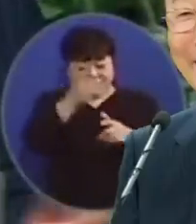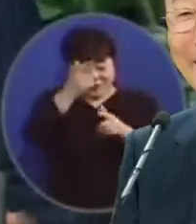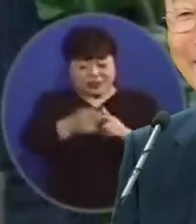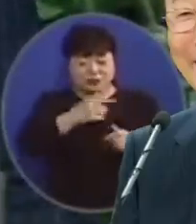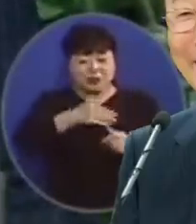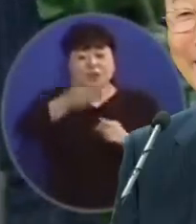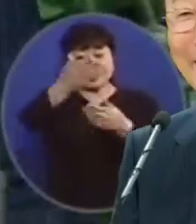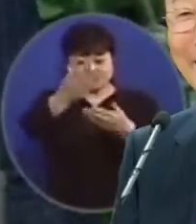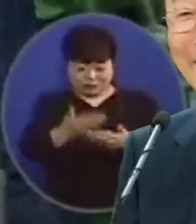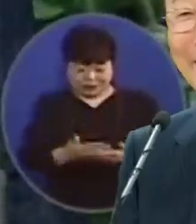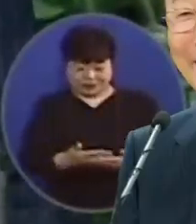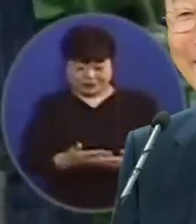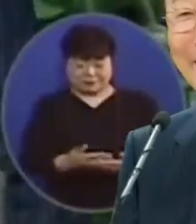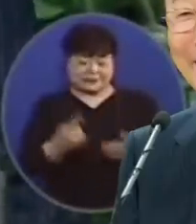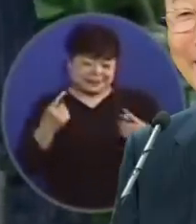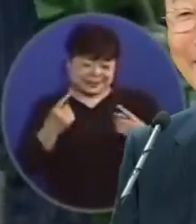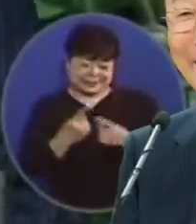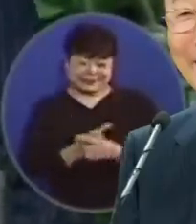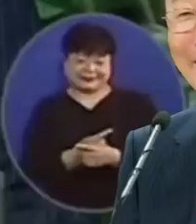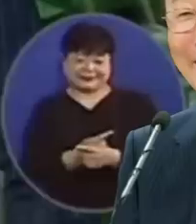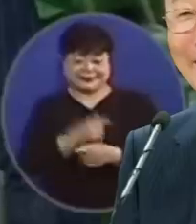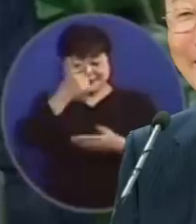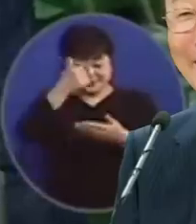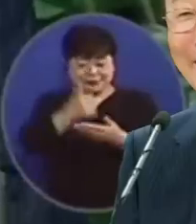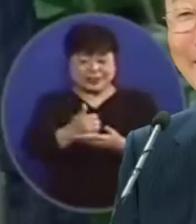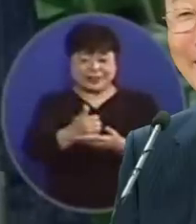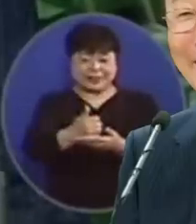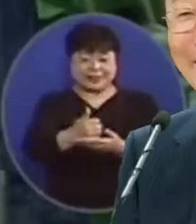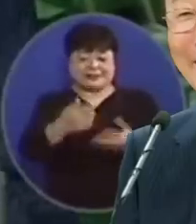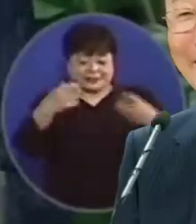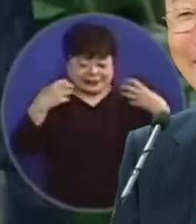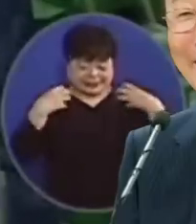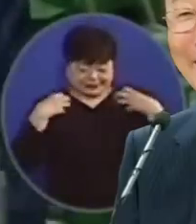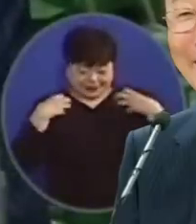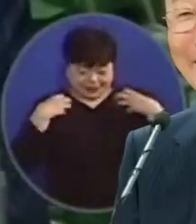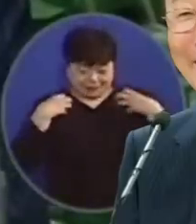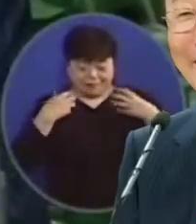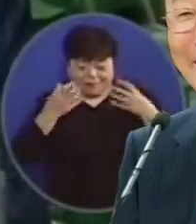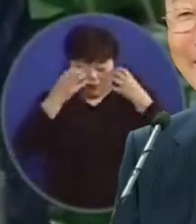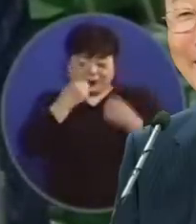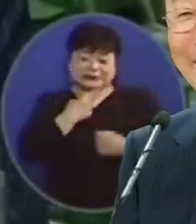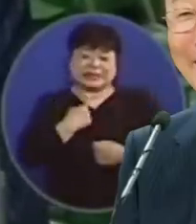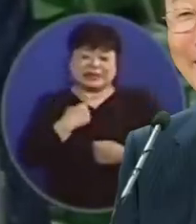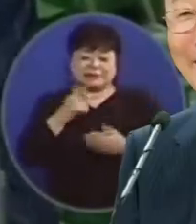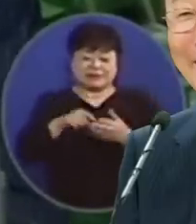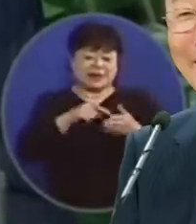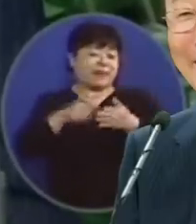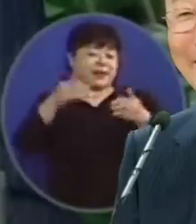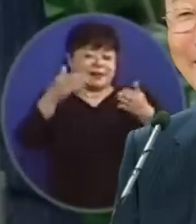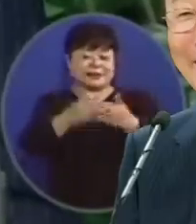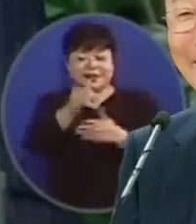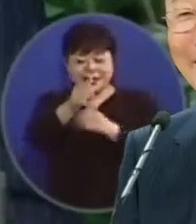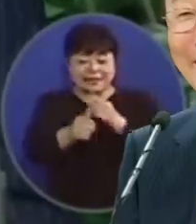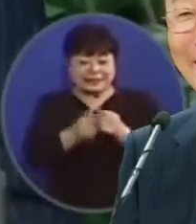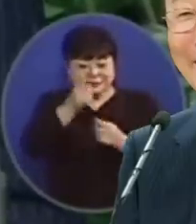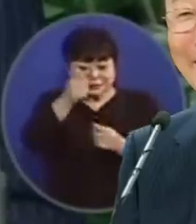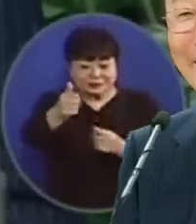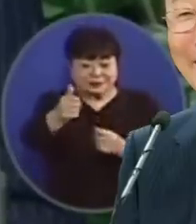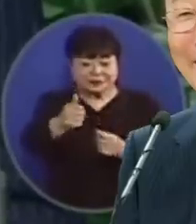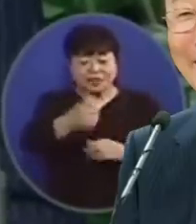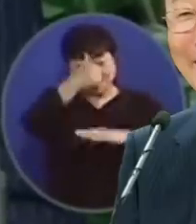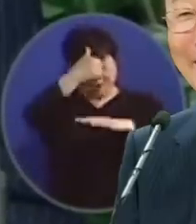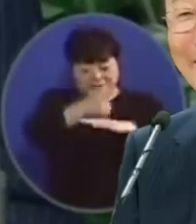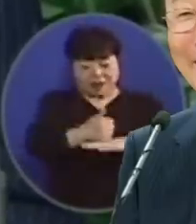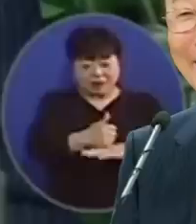예수님을 보내셔서 예수님 우리 대신해서 죄를 다 책임지고 고통당하여 청산하고 하나님은 그